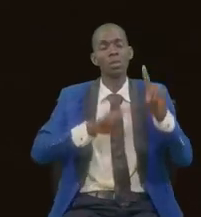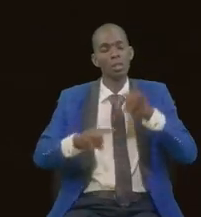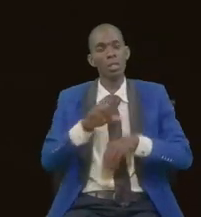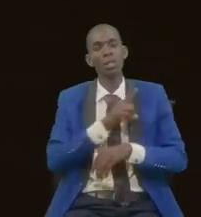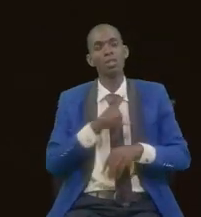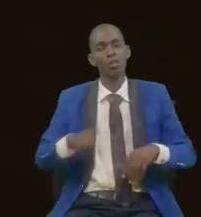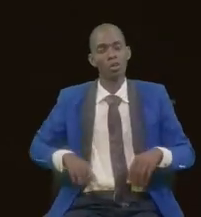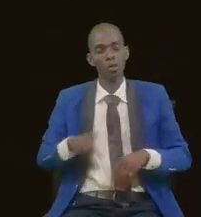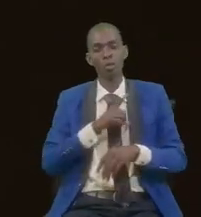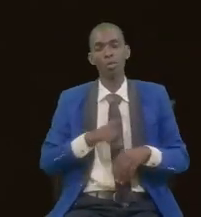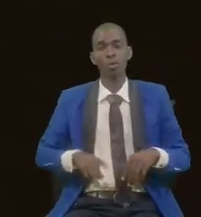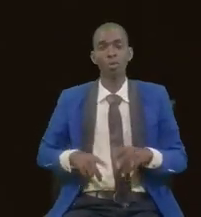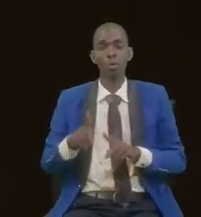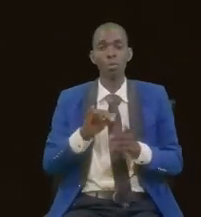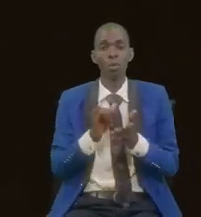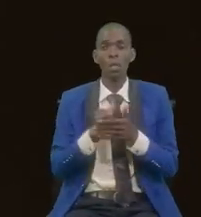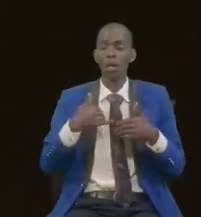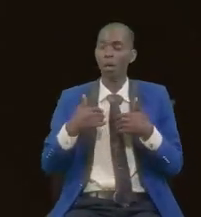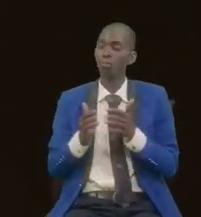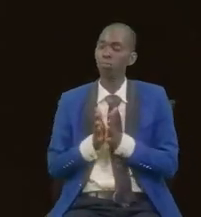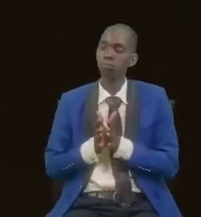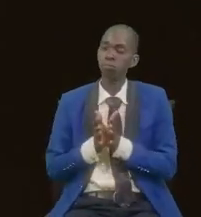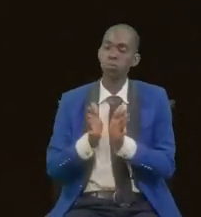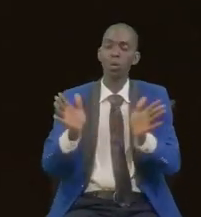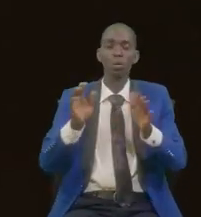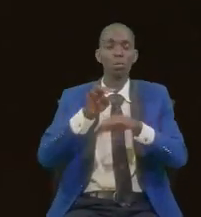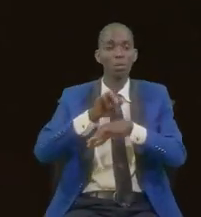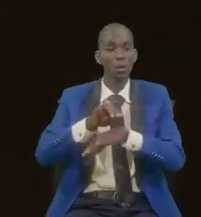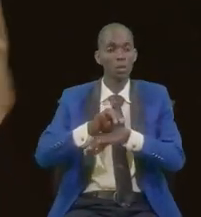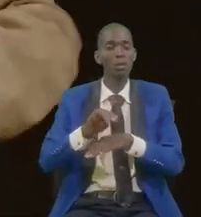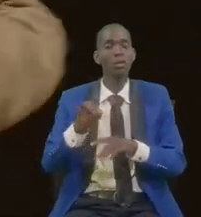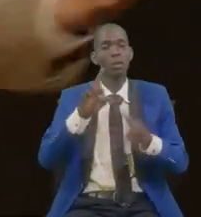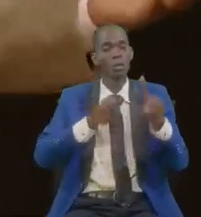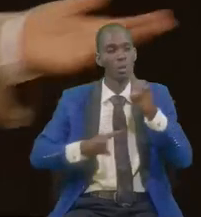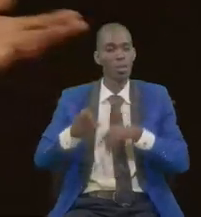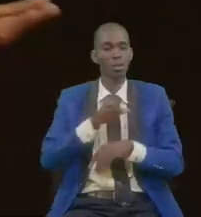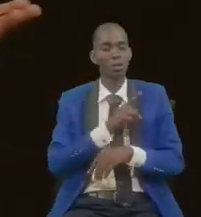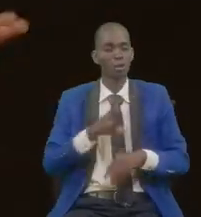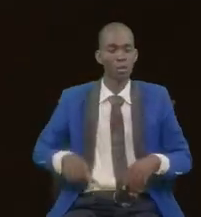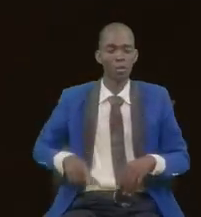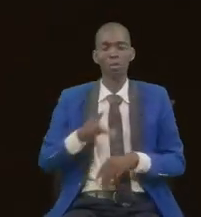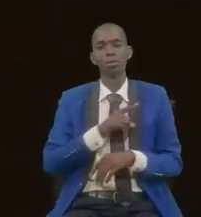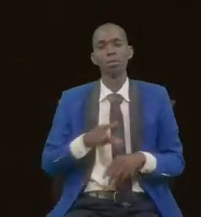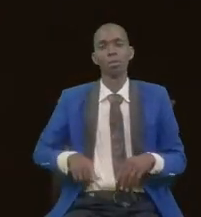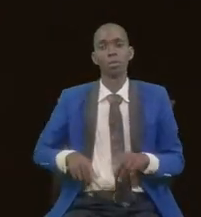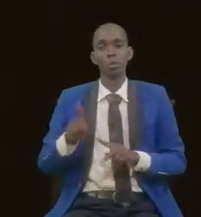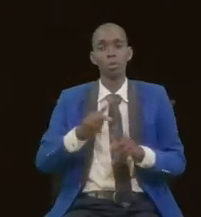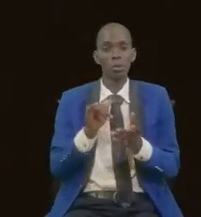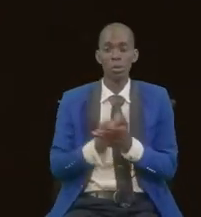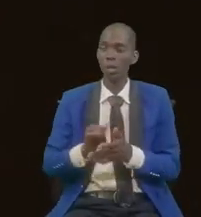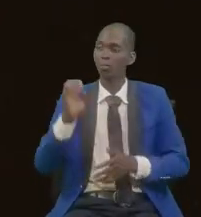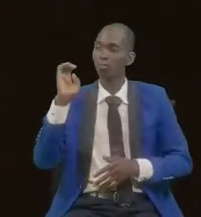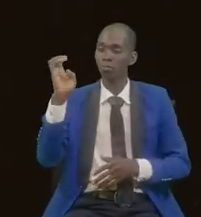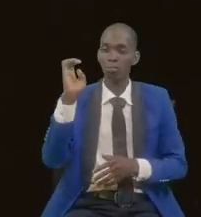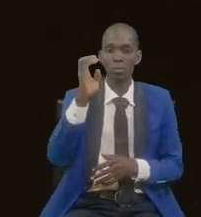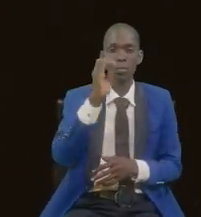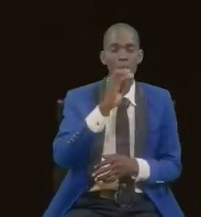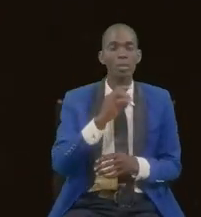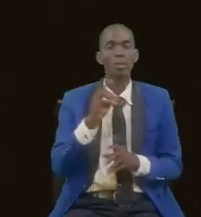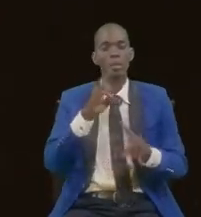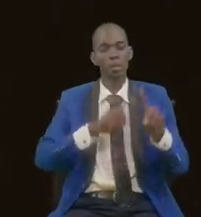ceux qui ont un ministère public, Seigneur, Seigneur, ceux qui évangélisent, Seigneur, Seigneur,